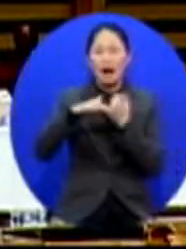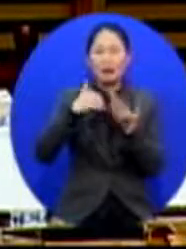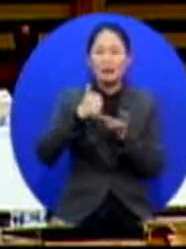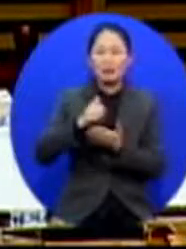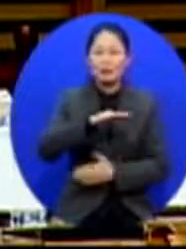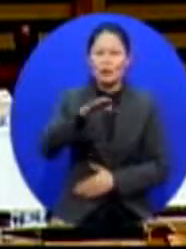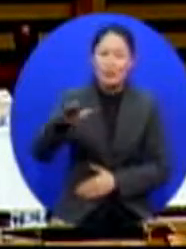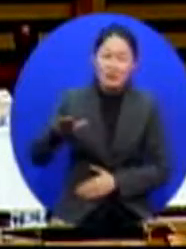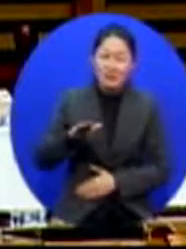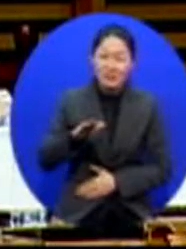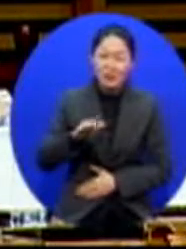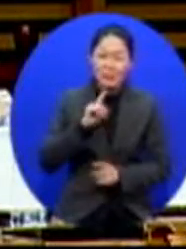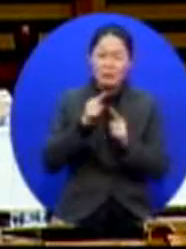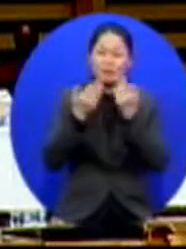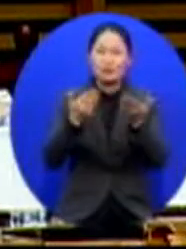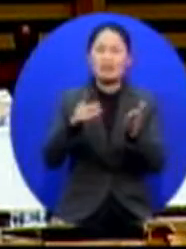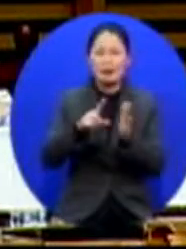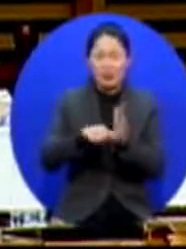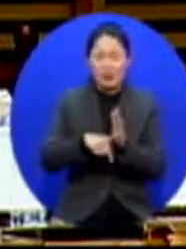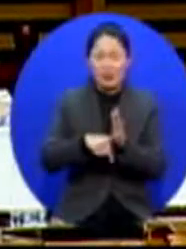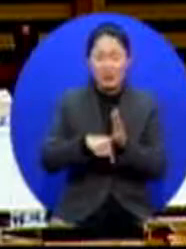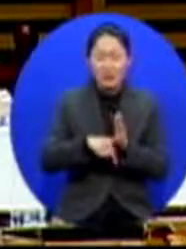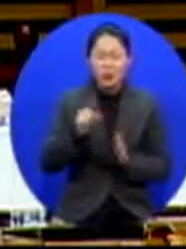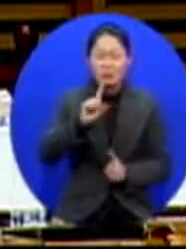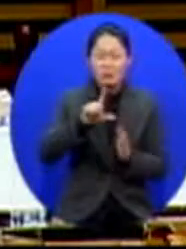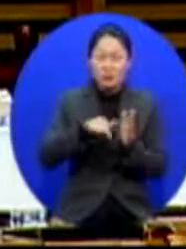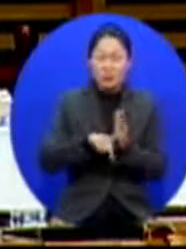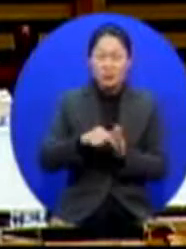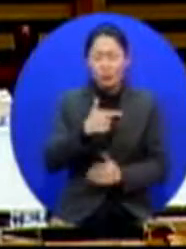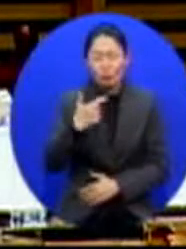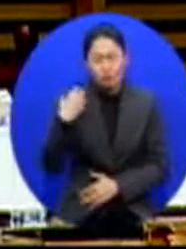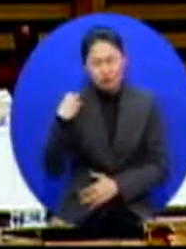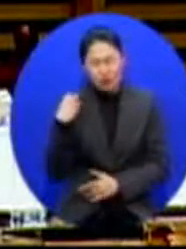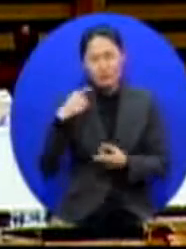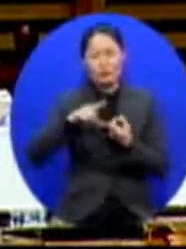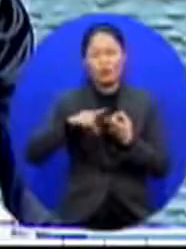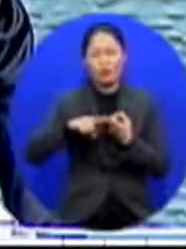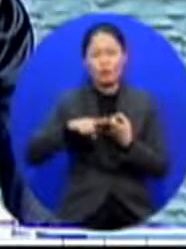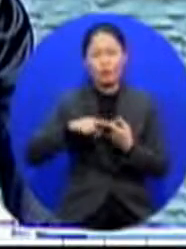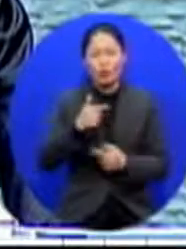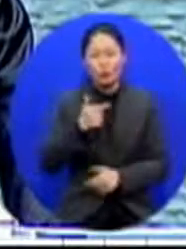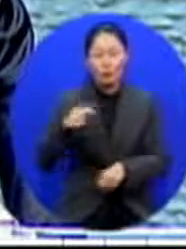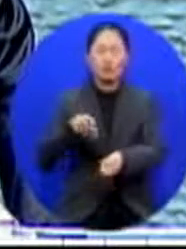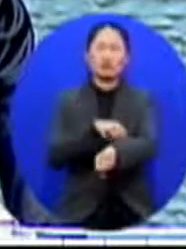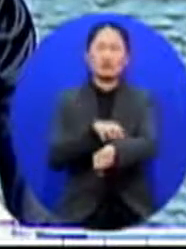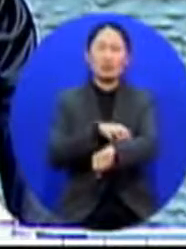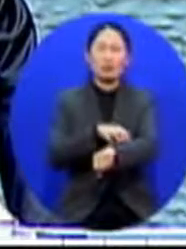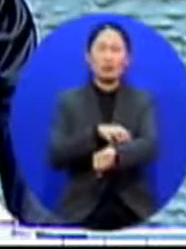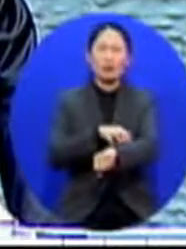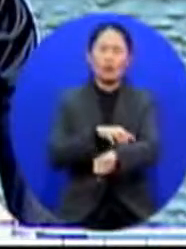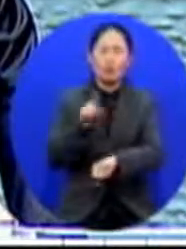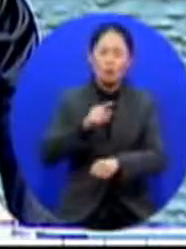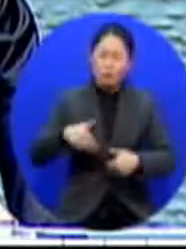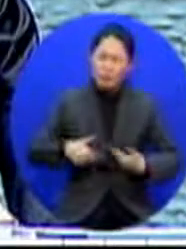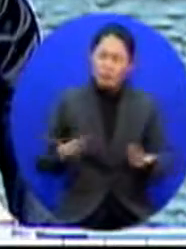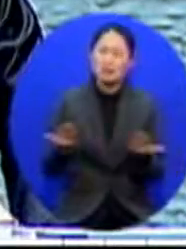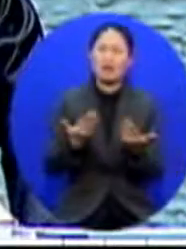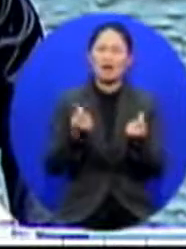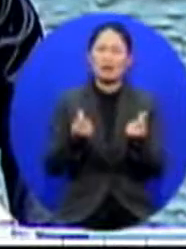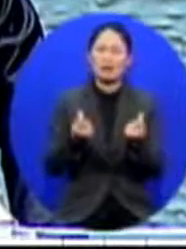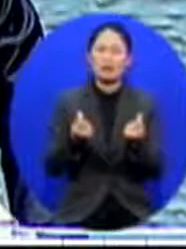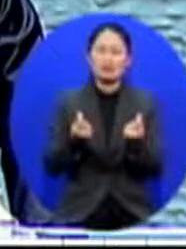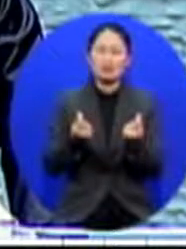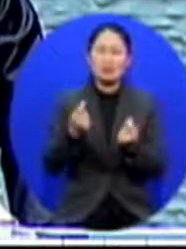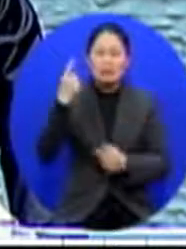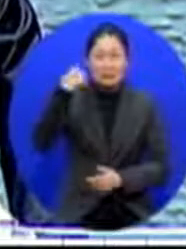우리에게 말씀하실 때 때 때로는 너무 부담스럽고 너무 귀찮고 너무 쓸데없는 일 갖고 할